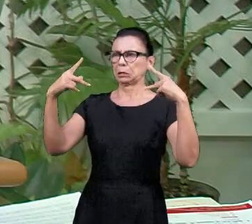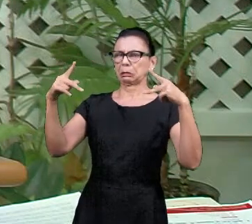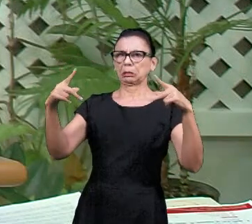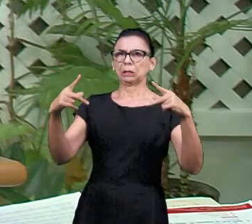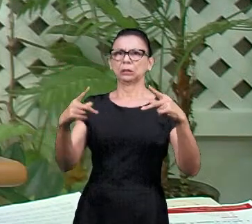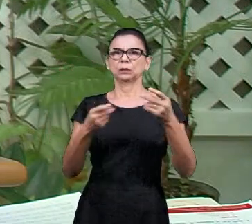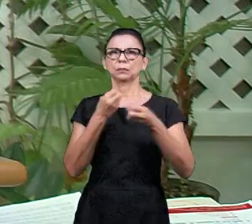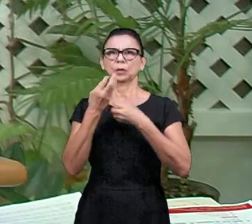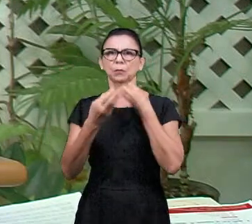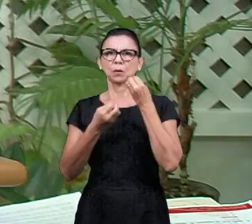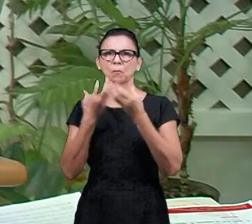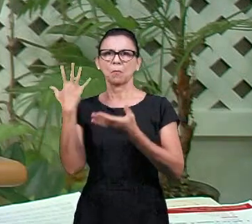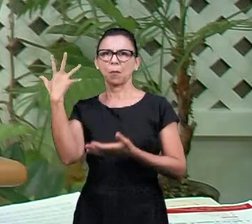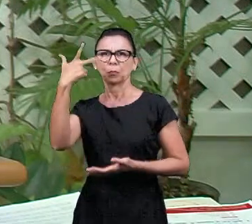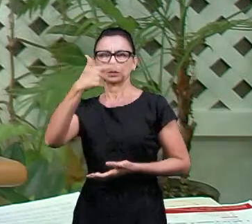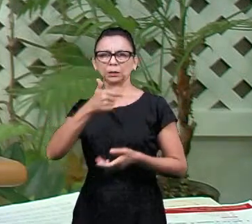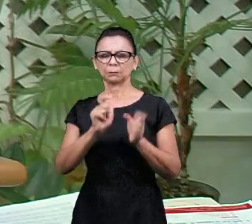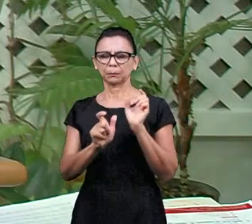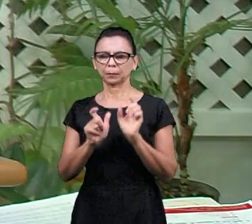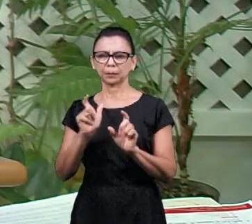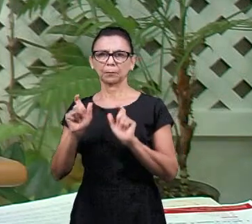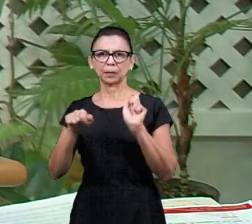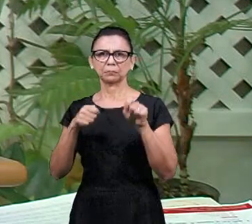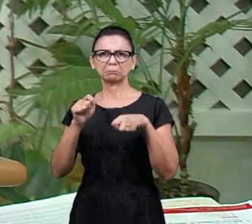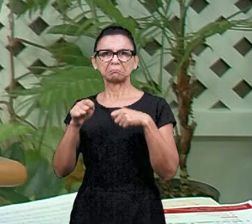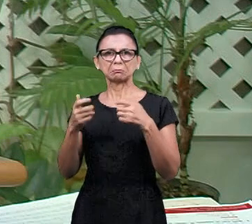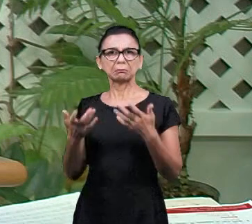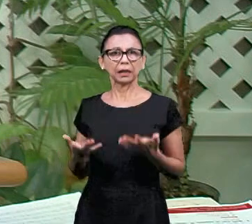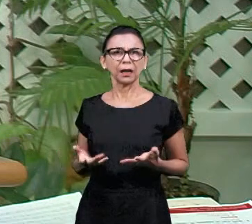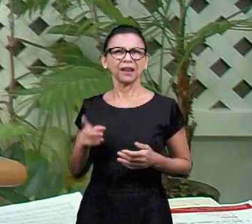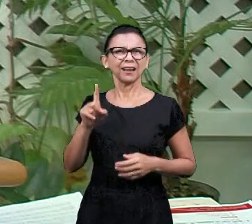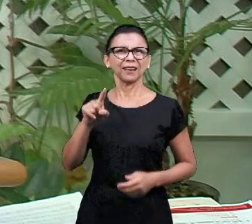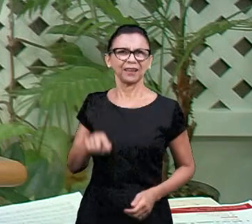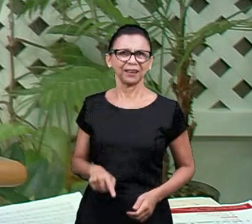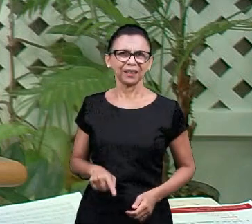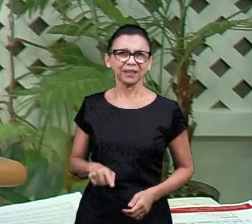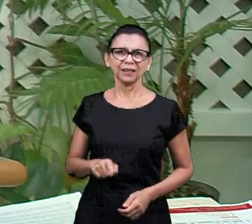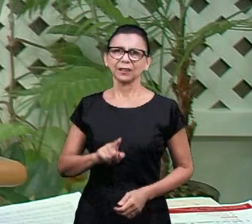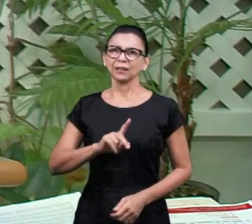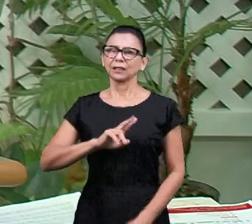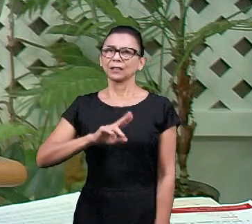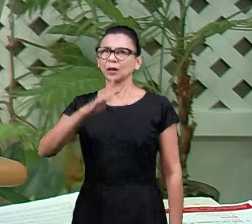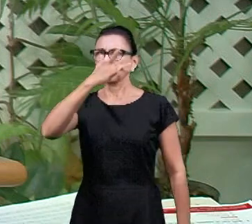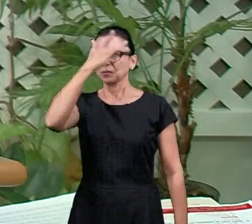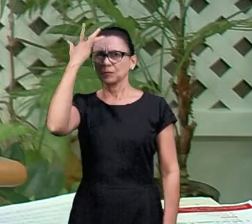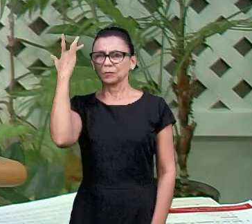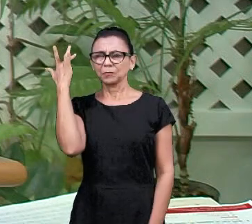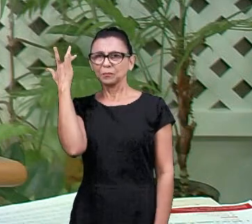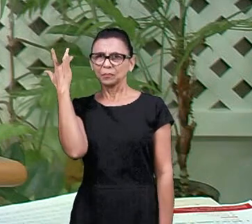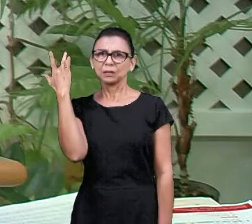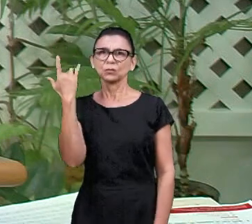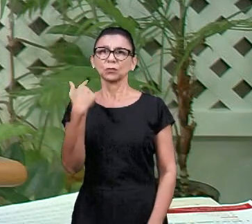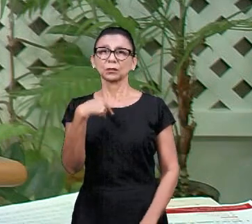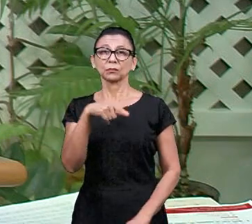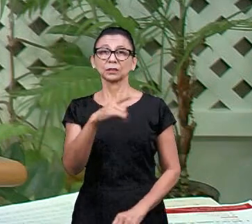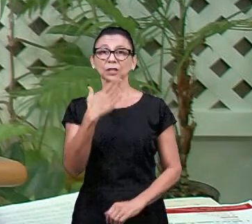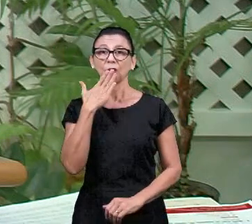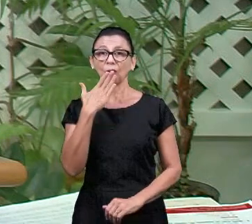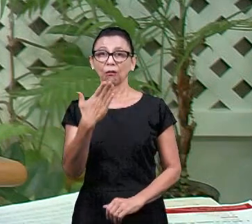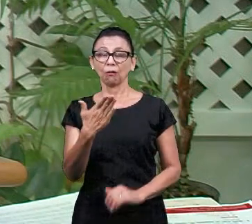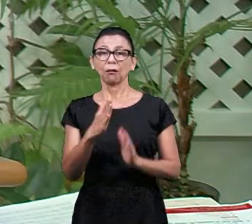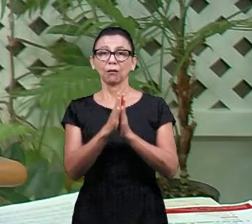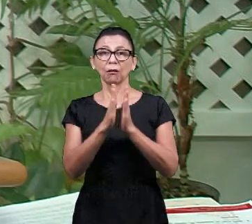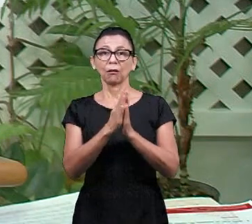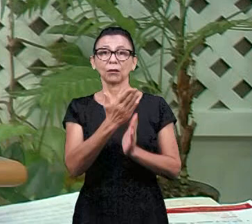de prêcher, de dire des choses belles. Non, votre prochain est celui qui vous allez au pied du Seigneur,